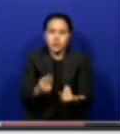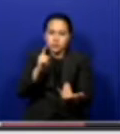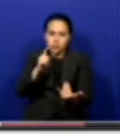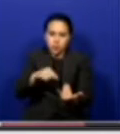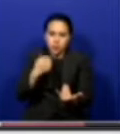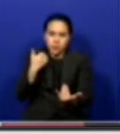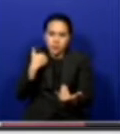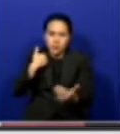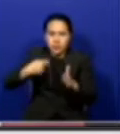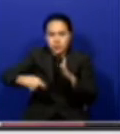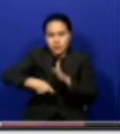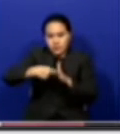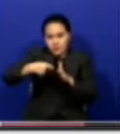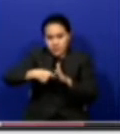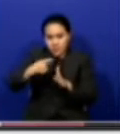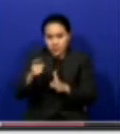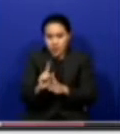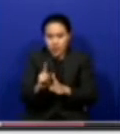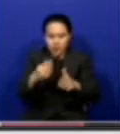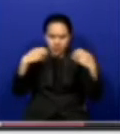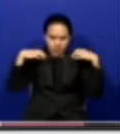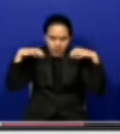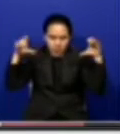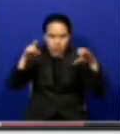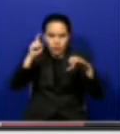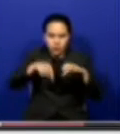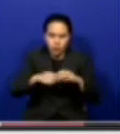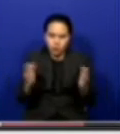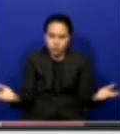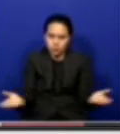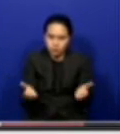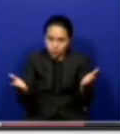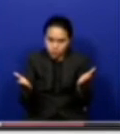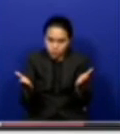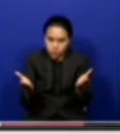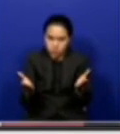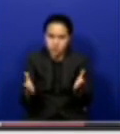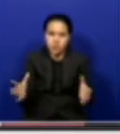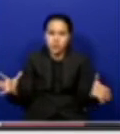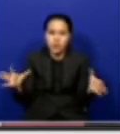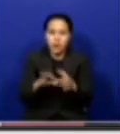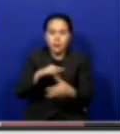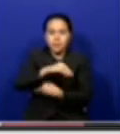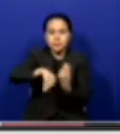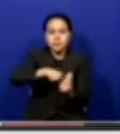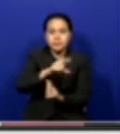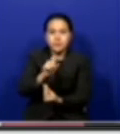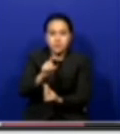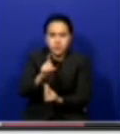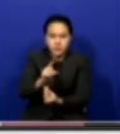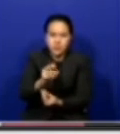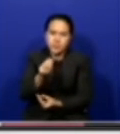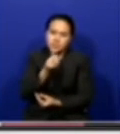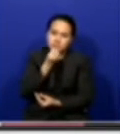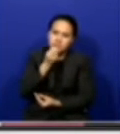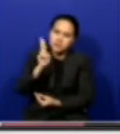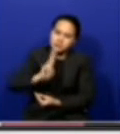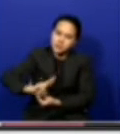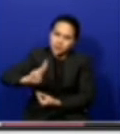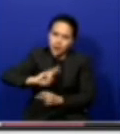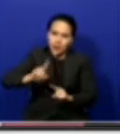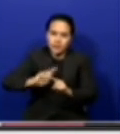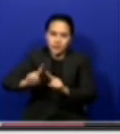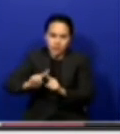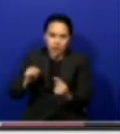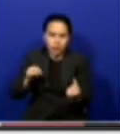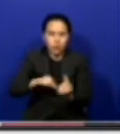ในนั่นคือรัฐบาลต้องกระตุ้นให้เกิดการบริโภคภายในเพื่อฟื้นฟูเศรษฐกิจเ